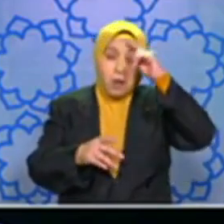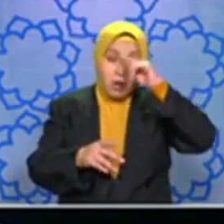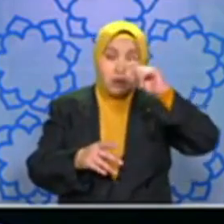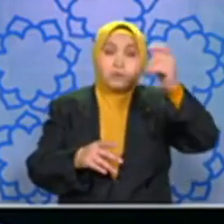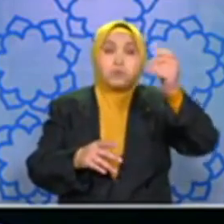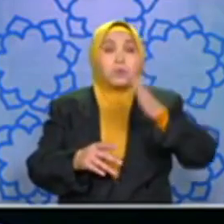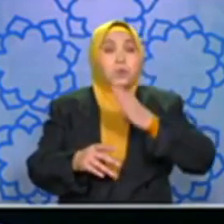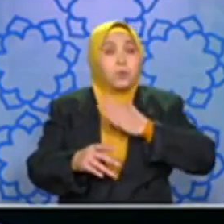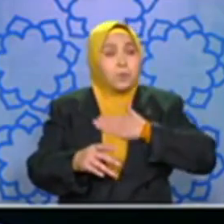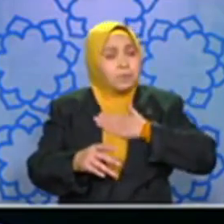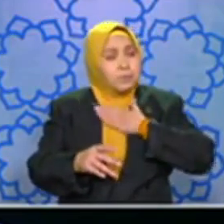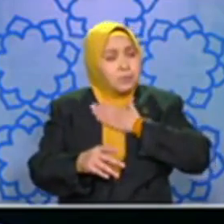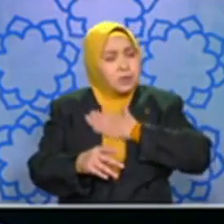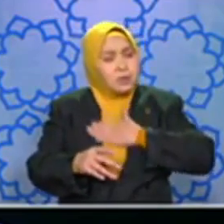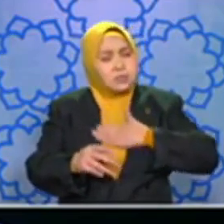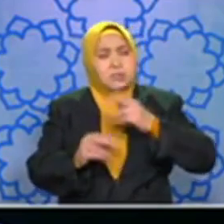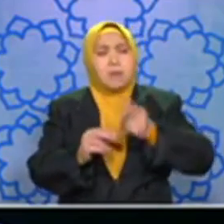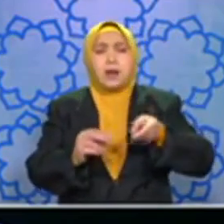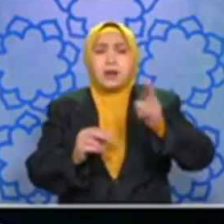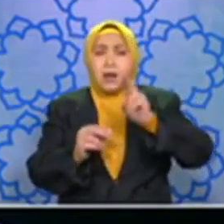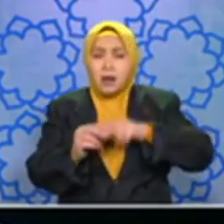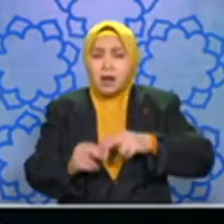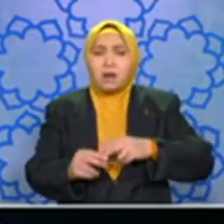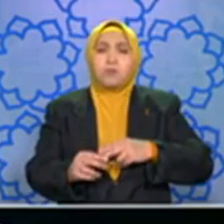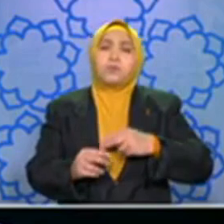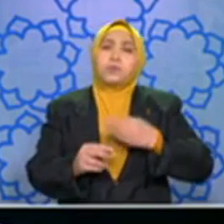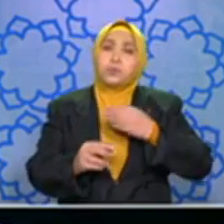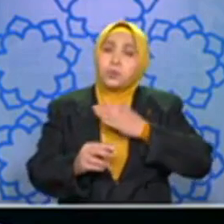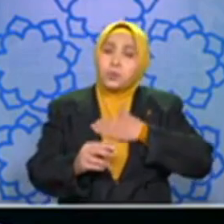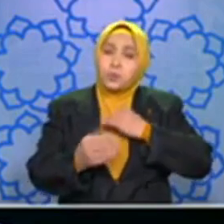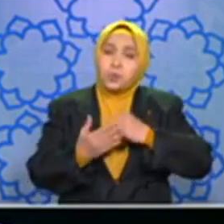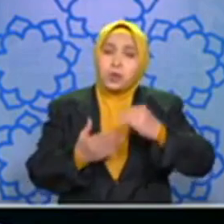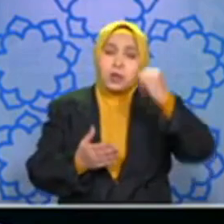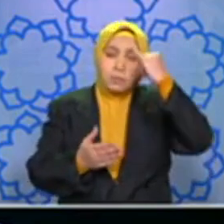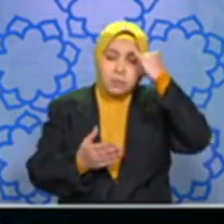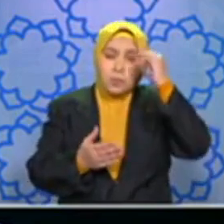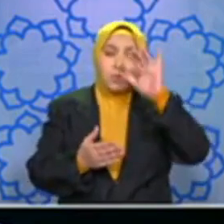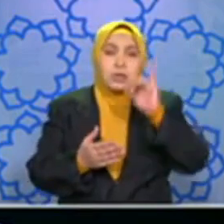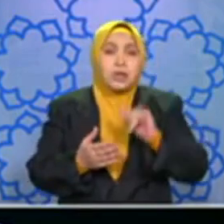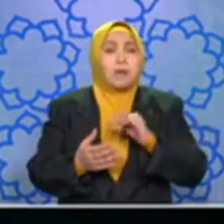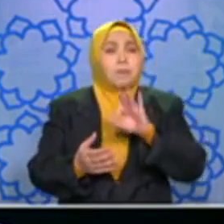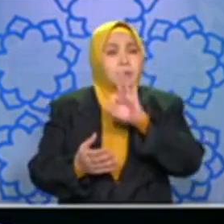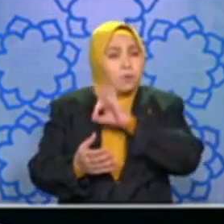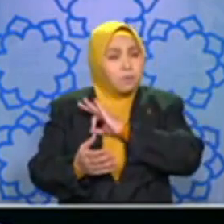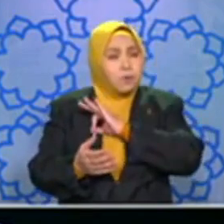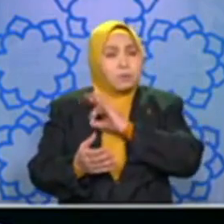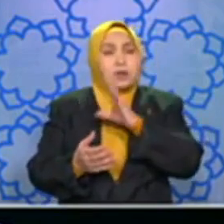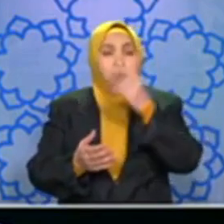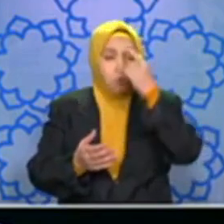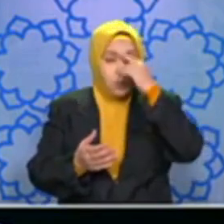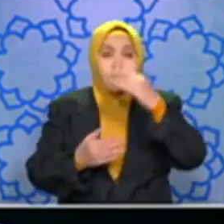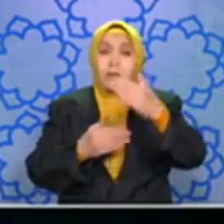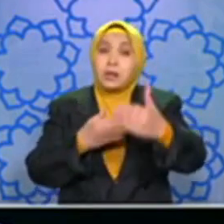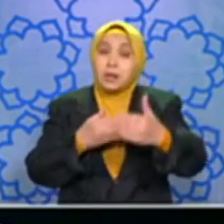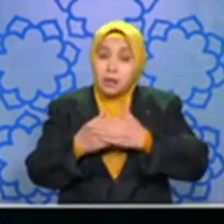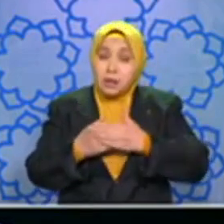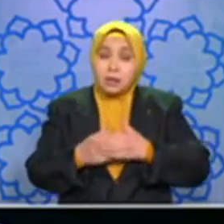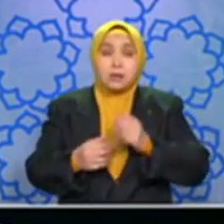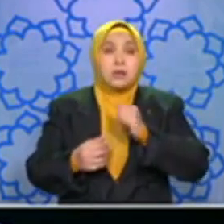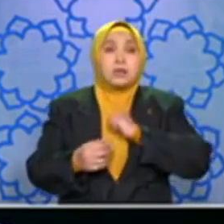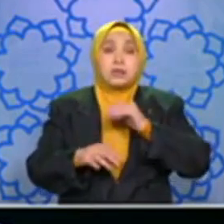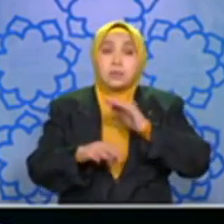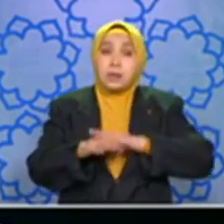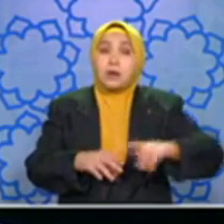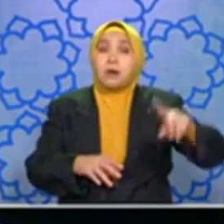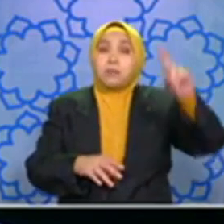Tuhanku, zidni, tambahkanlah untukku ilma, ilmu yang bermanfaat mendekatkan diri kita kepada Allah Subhanahu Wa Taala.